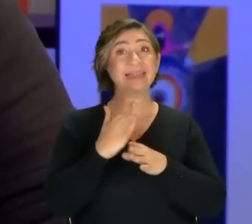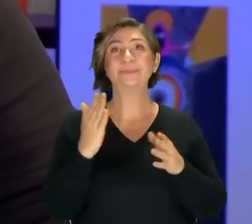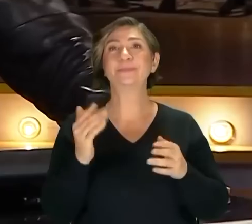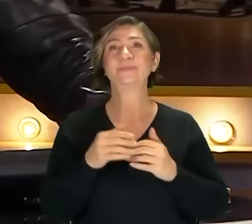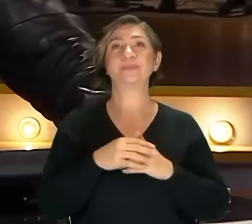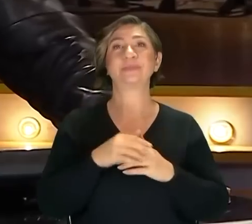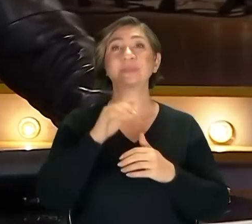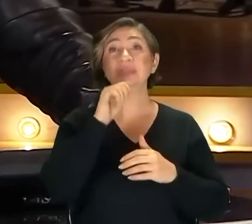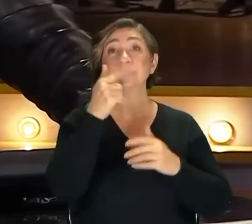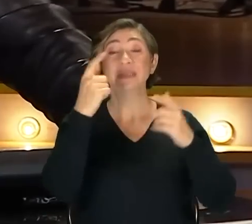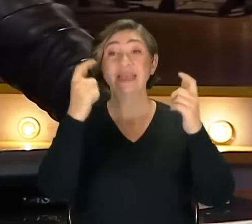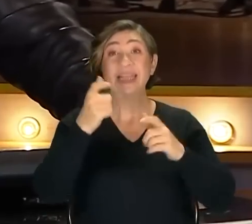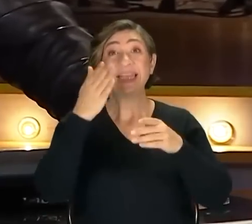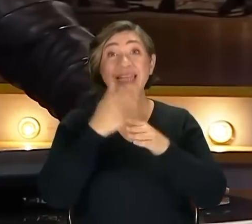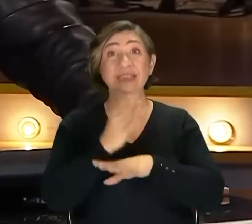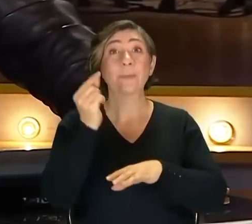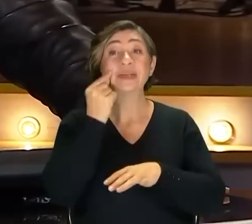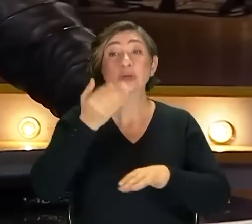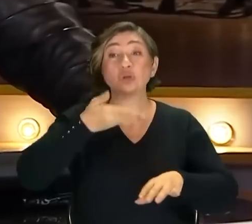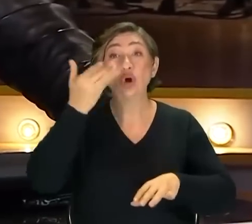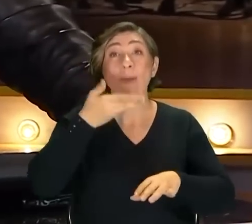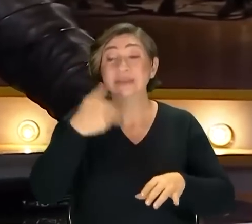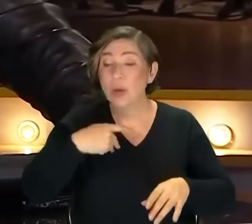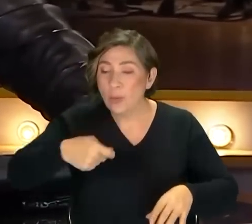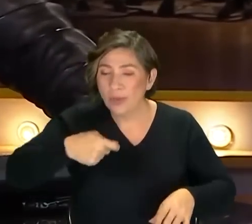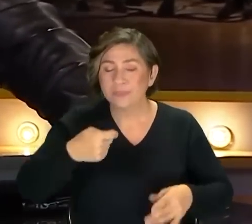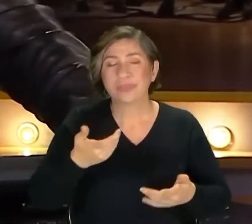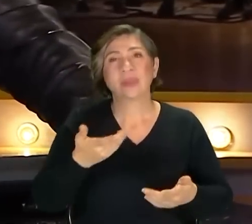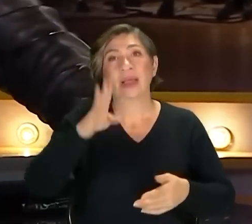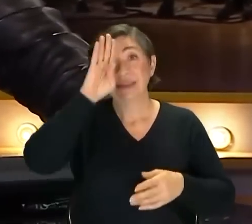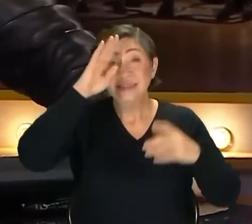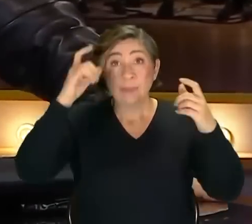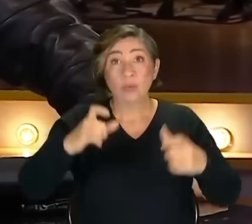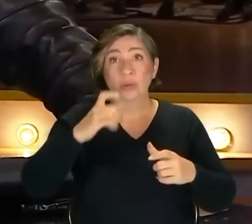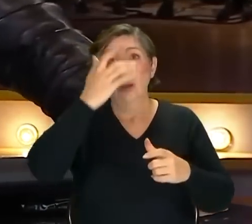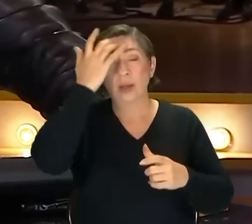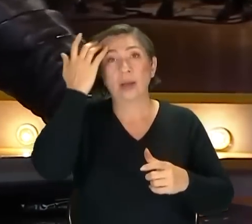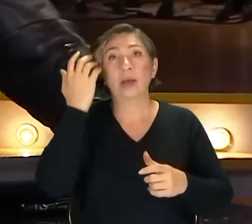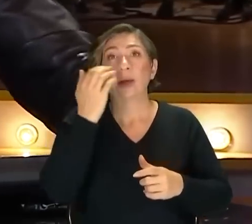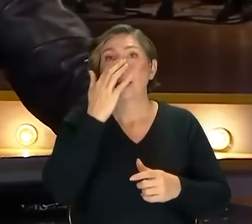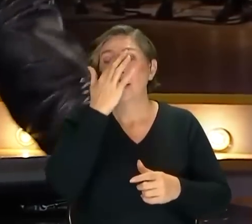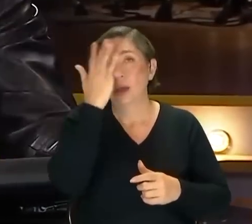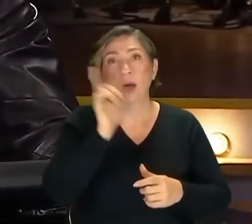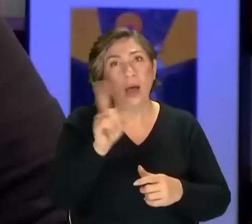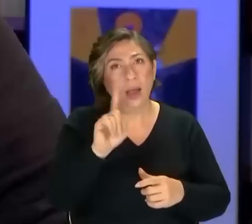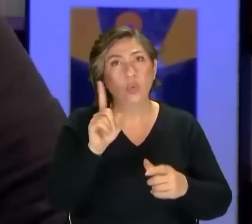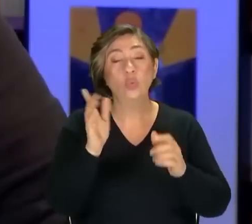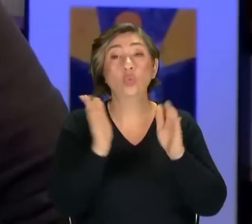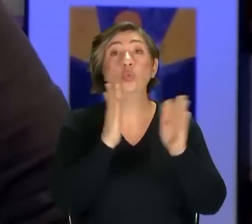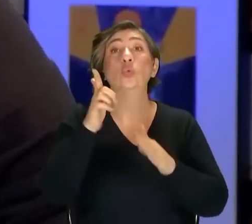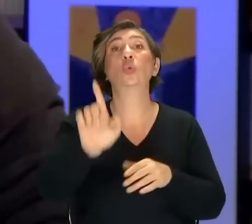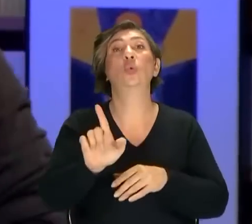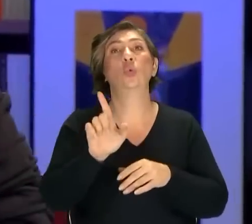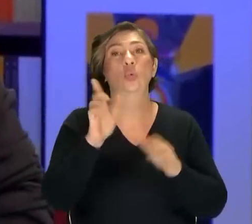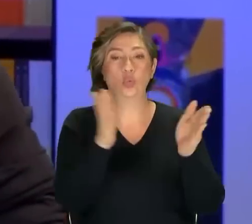Çünkü hiçbir yerde gerçek mercimek çorbası içemiyorum. Üstelik İstanbul'da. Hazır hakikaten çorba durumu mu? Hayır abi. Nasıl unlu. Yani?